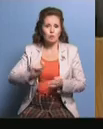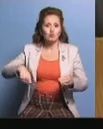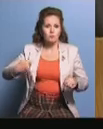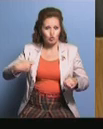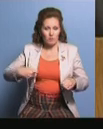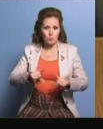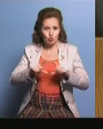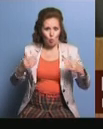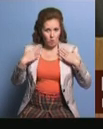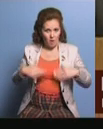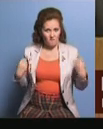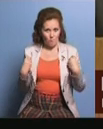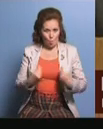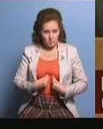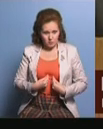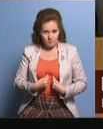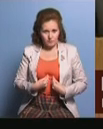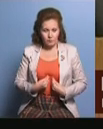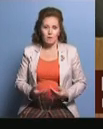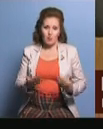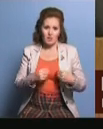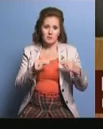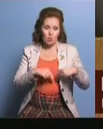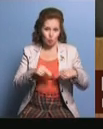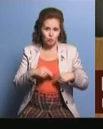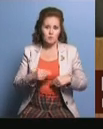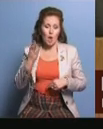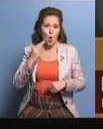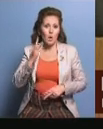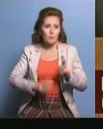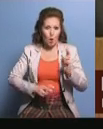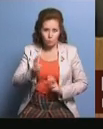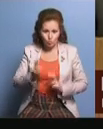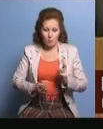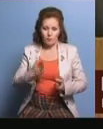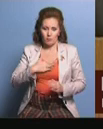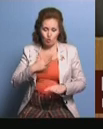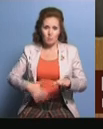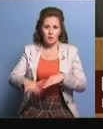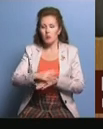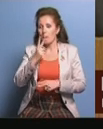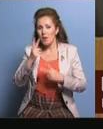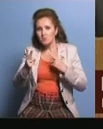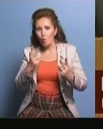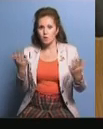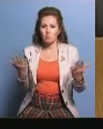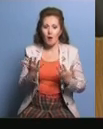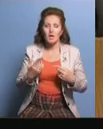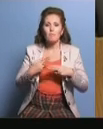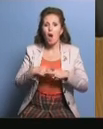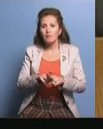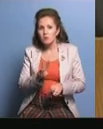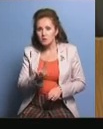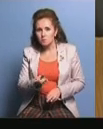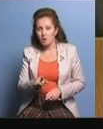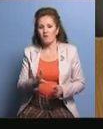Мы предлагаем. Давайте включим развитие легкой промышленности, станем значимые рынки, посмотрим, какие механизмы, в том числе дотации